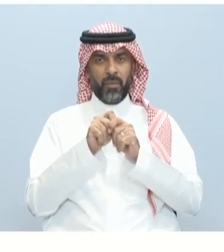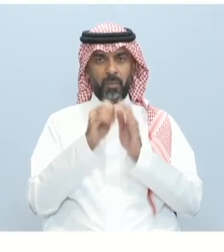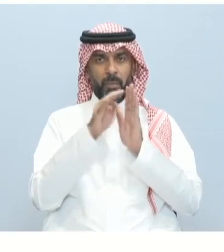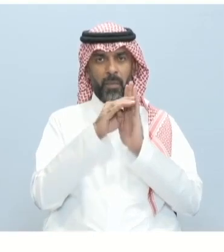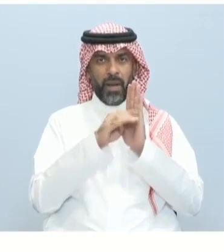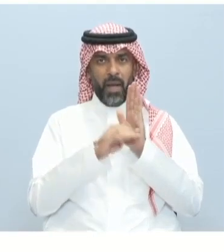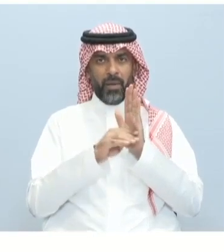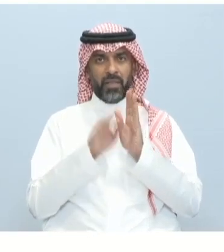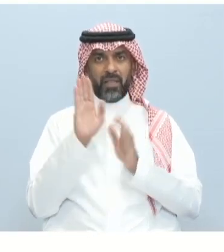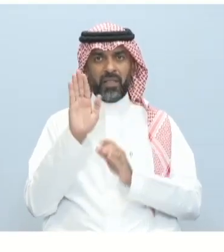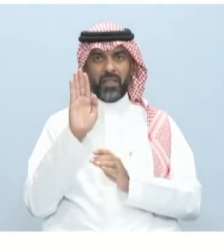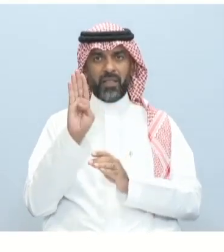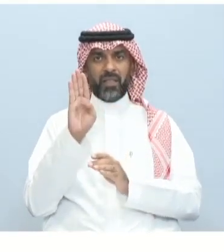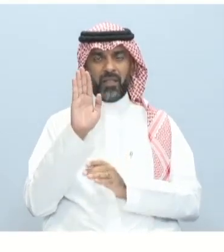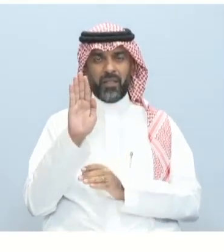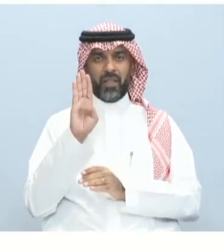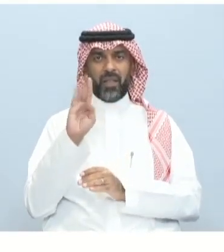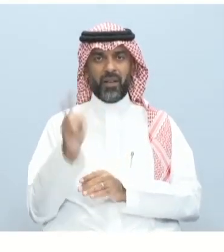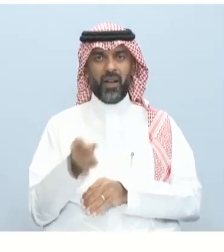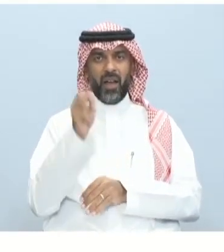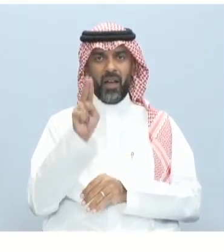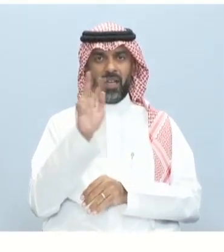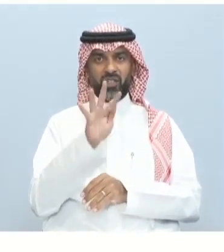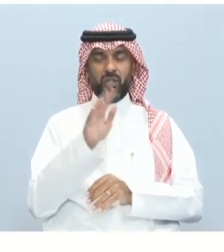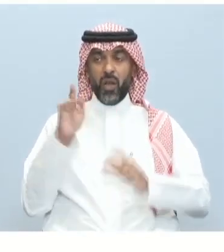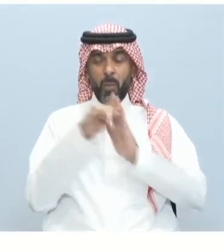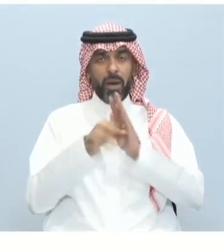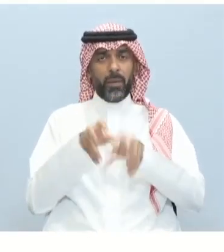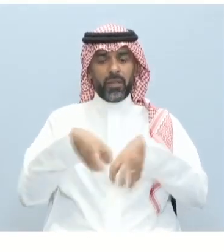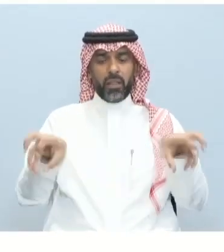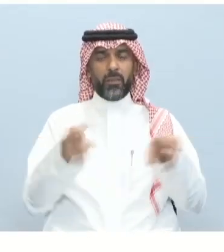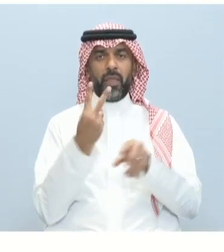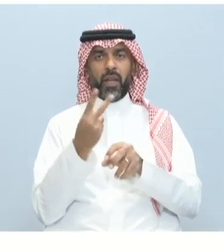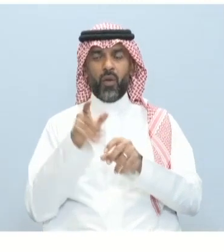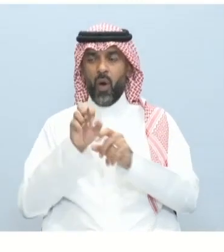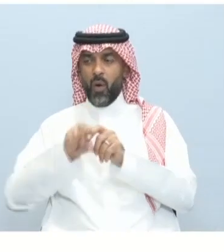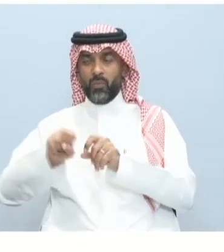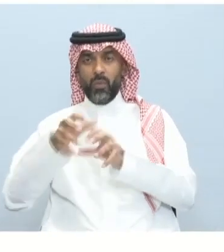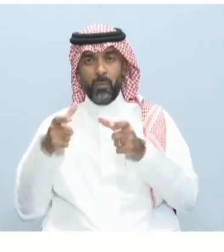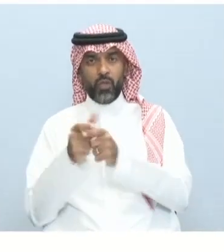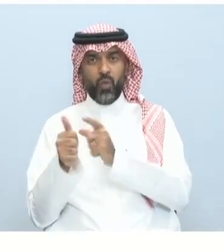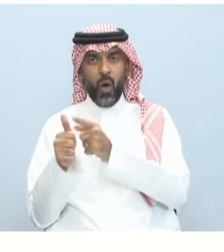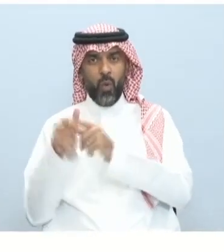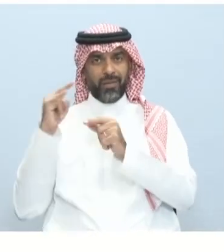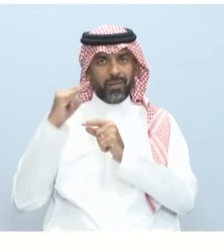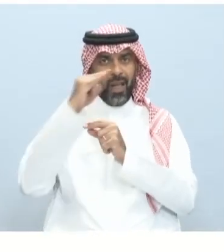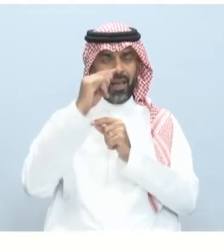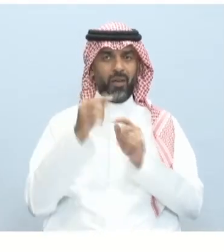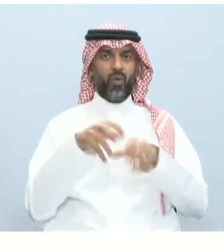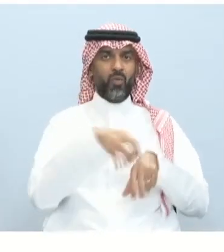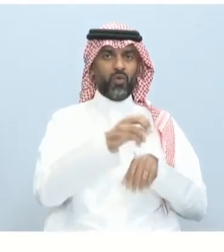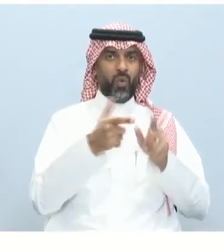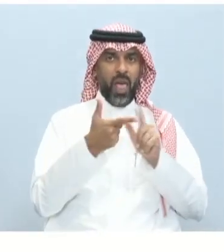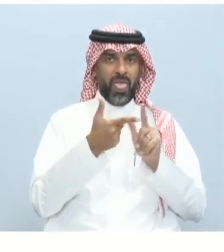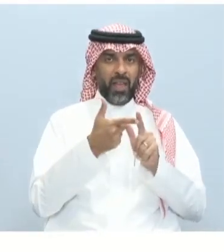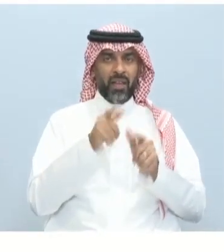البرنامج بتقسيم الصور إلى مجموعتين، المجموعة الأولى تحتوي على صور طائرات والمجموعة الثانية ستحتوي على صور